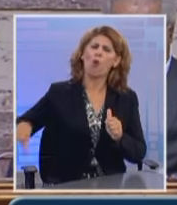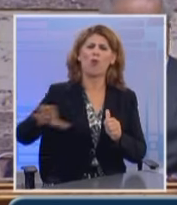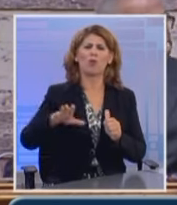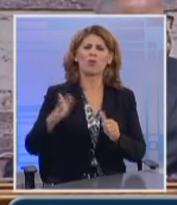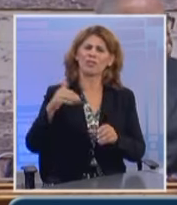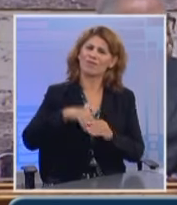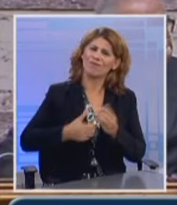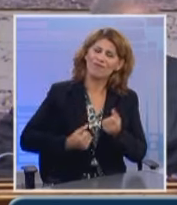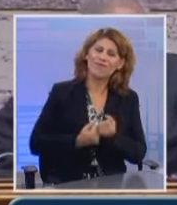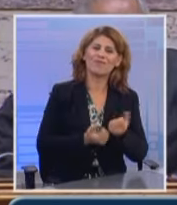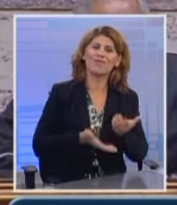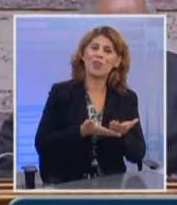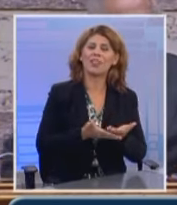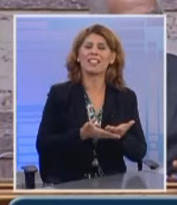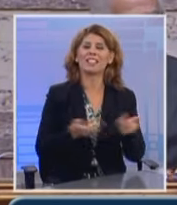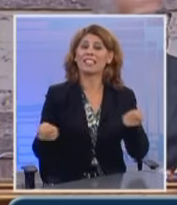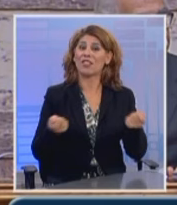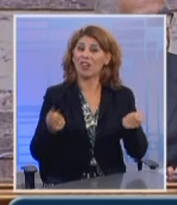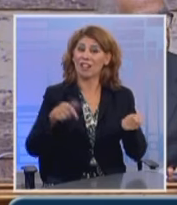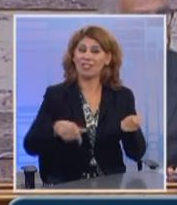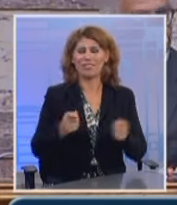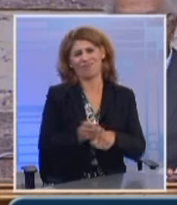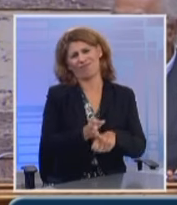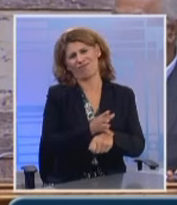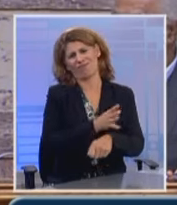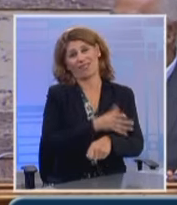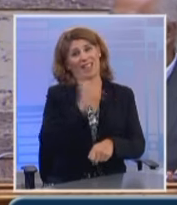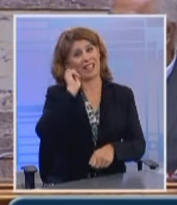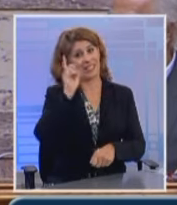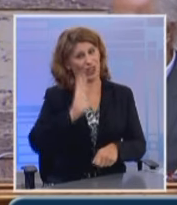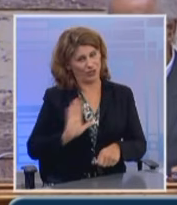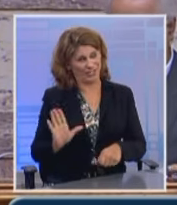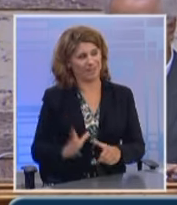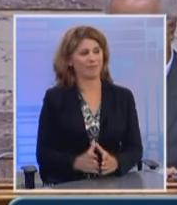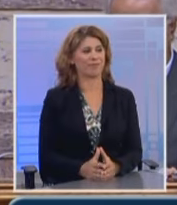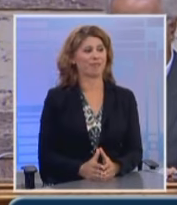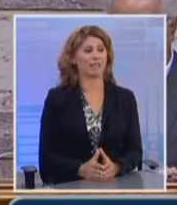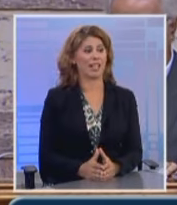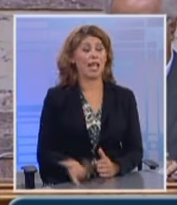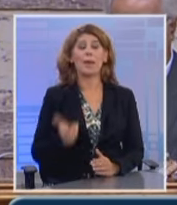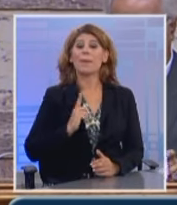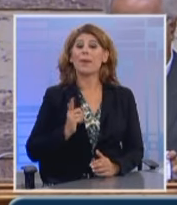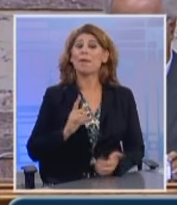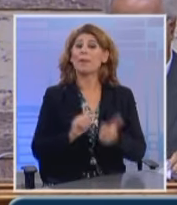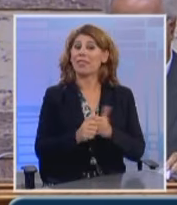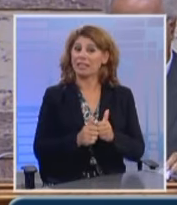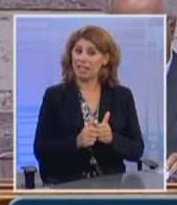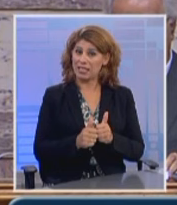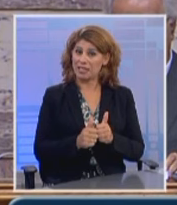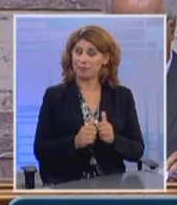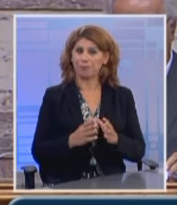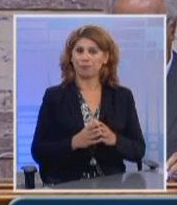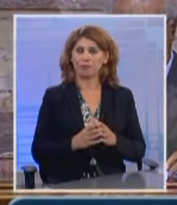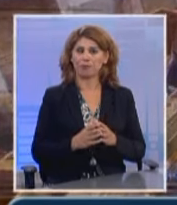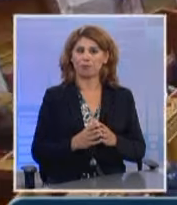έχουν συμβάλει στην διοργάνωση αυτής της συγκινητικής εκδήλωσης. Περιμένουμε τους αθλητές